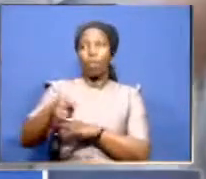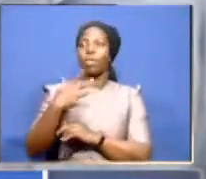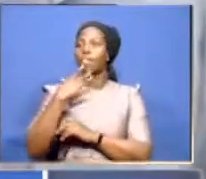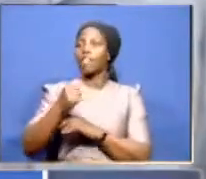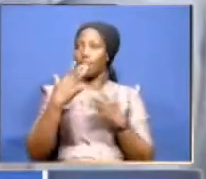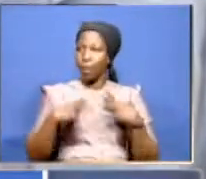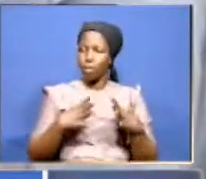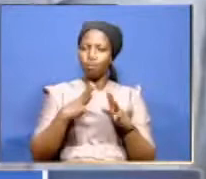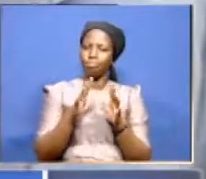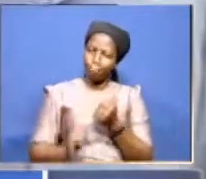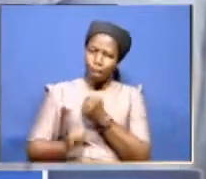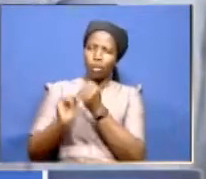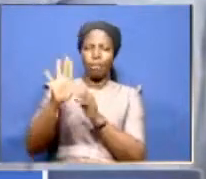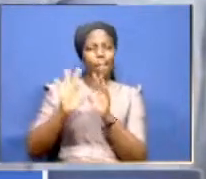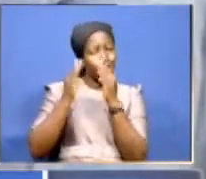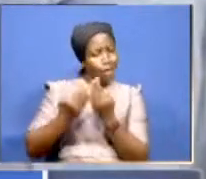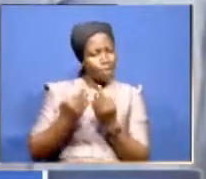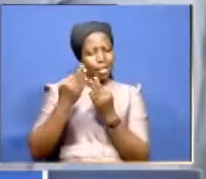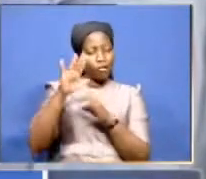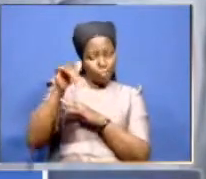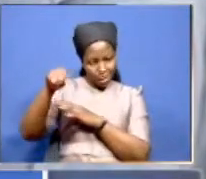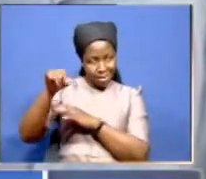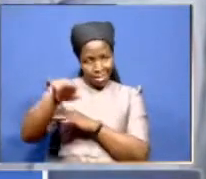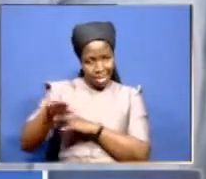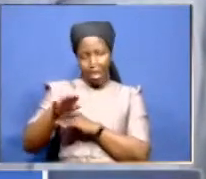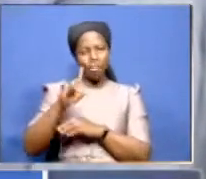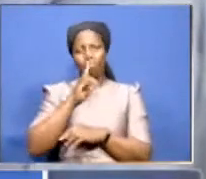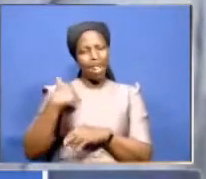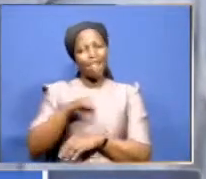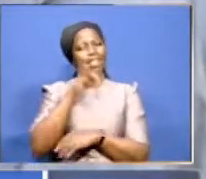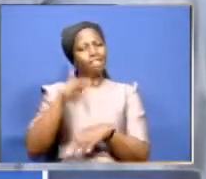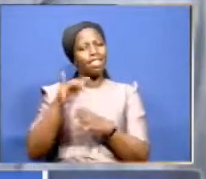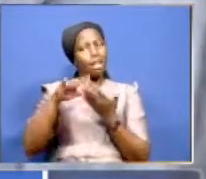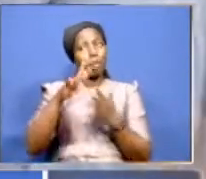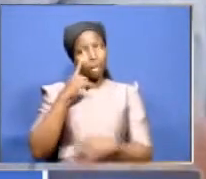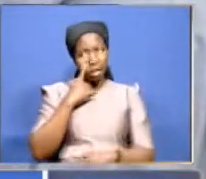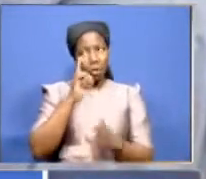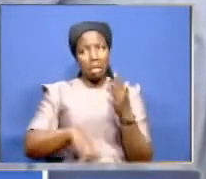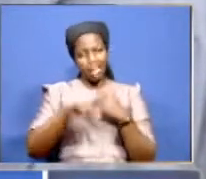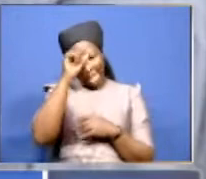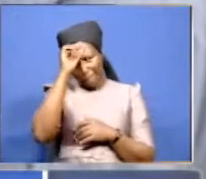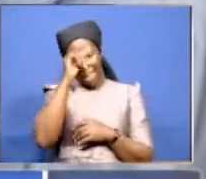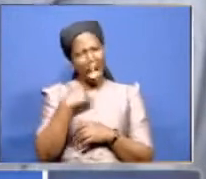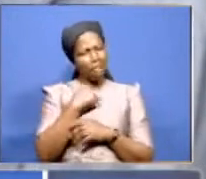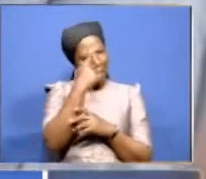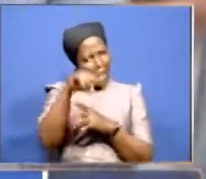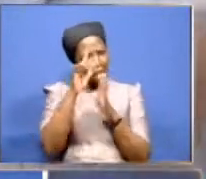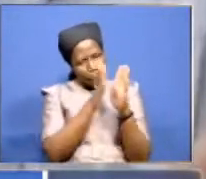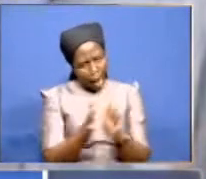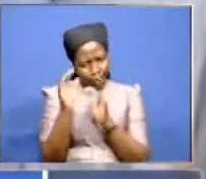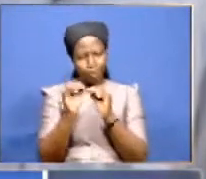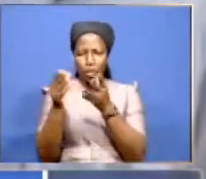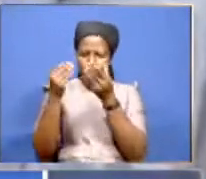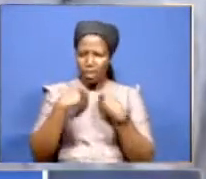wanalisha familia zao hapa. Sasa sisi tutakuwa tumeathirika zaidi, na tunaona serikali haina mipango kabambe ya kuweza kutupatia